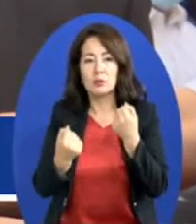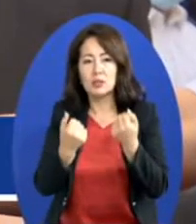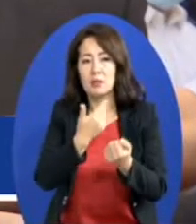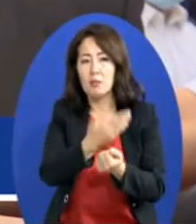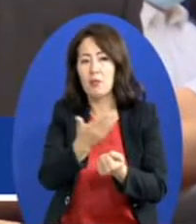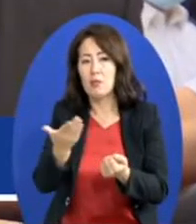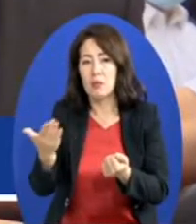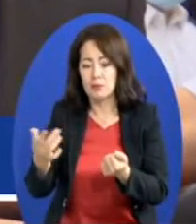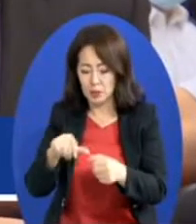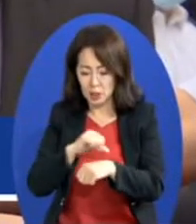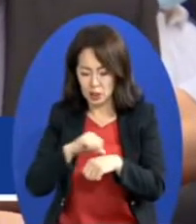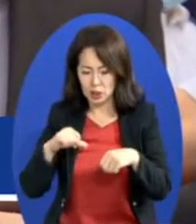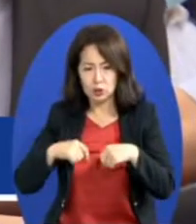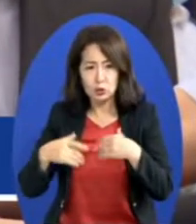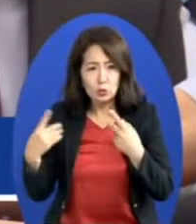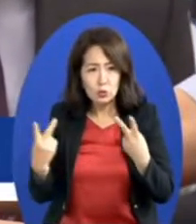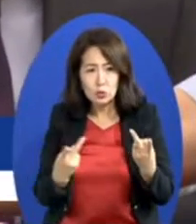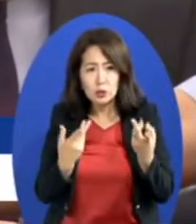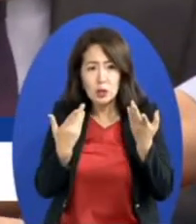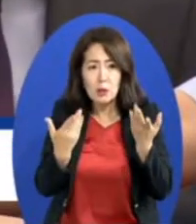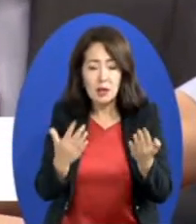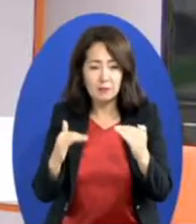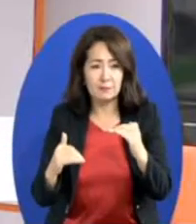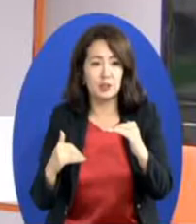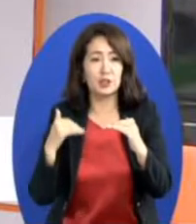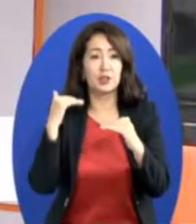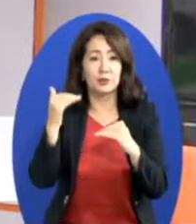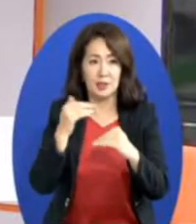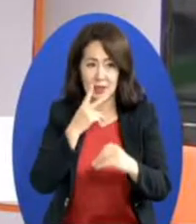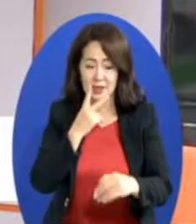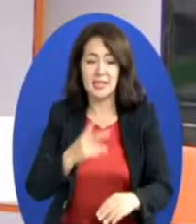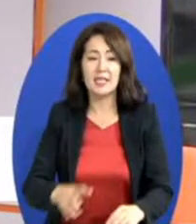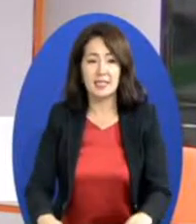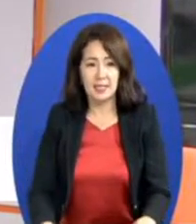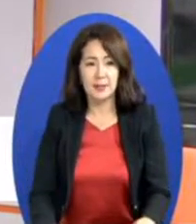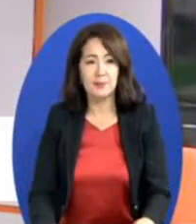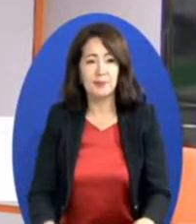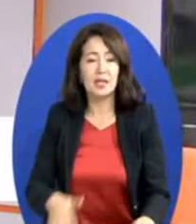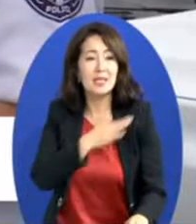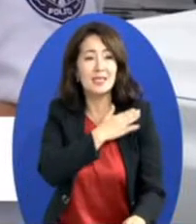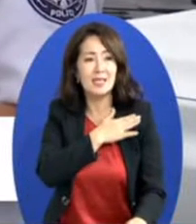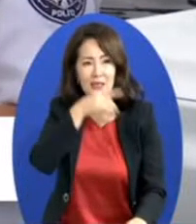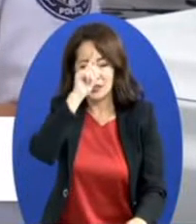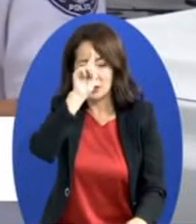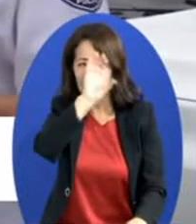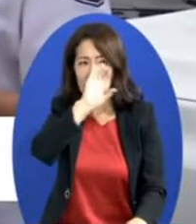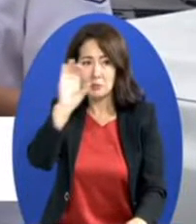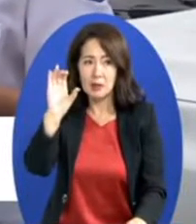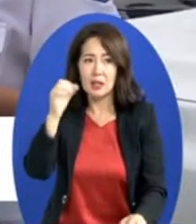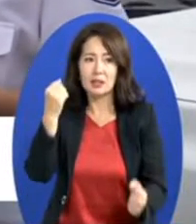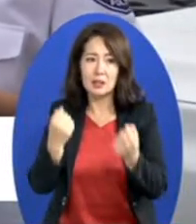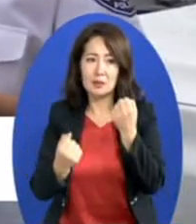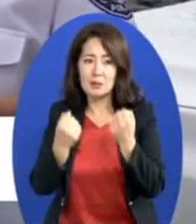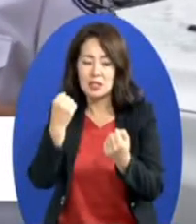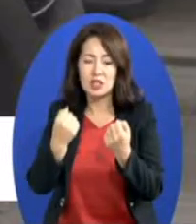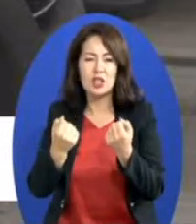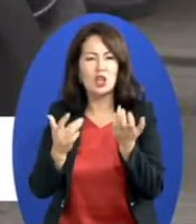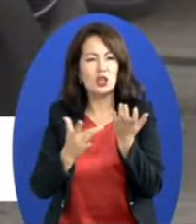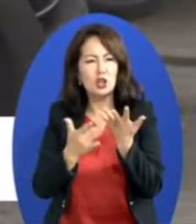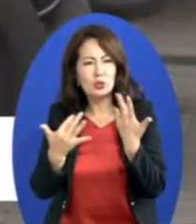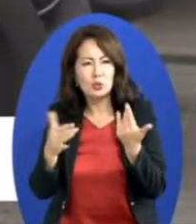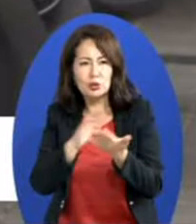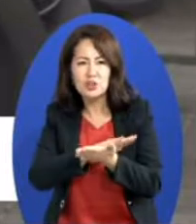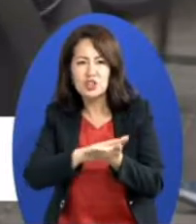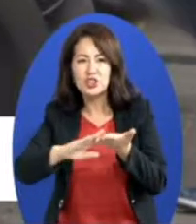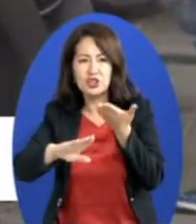нь бол иргэдэд бол томоохон үйлчлэгийн үзүүлэлт томоохон дэвшил гарах байхаа гэж харж байна. Цагдаа эрүүл мэндийн байгууллагын автомашин тоног